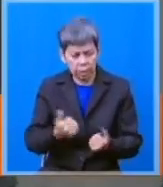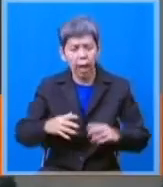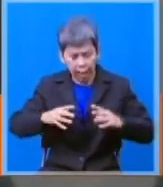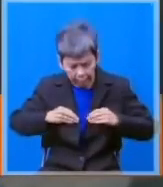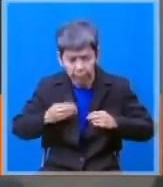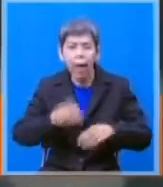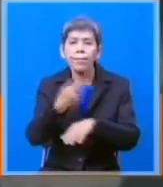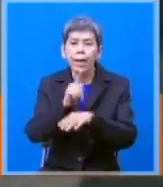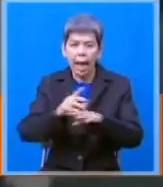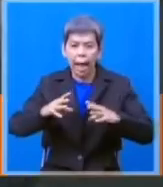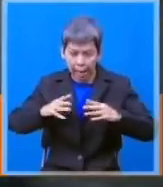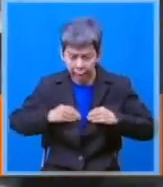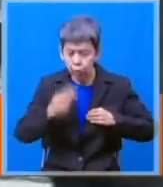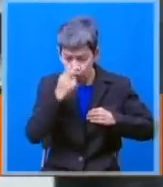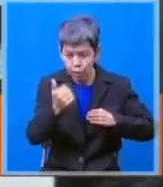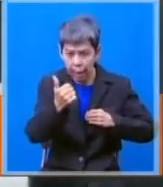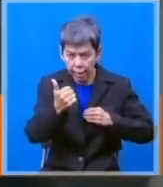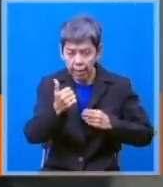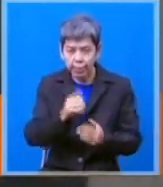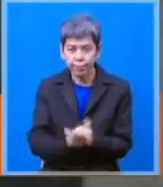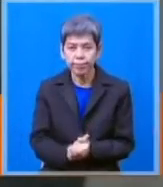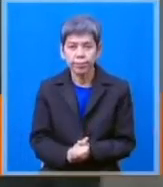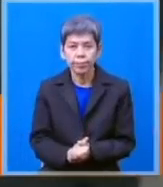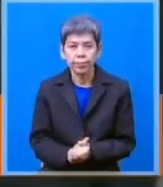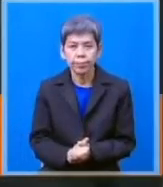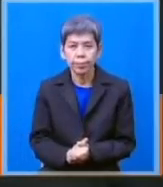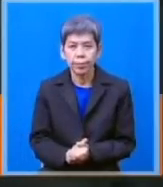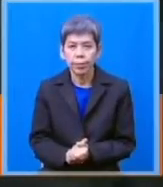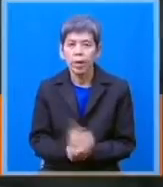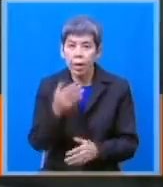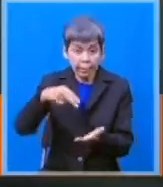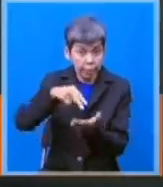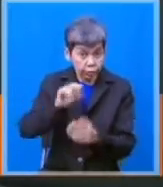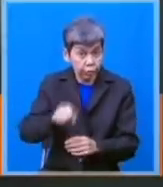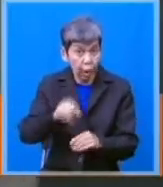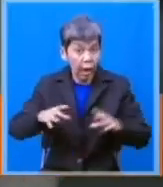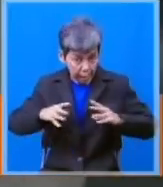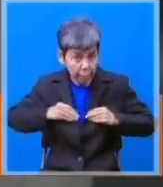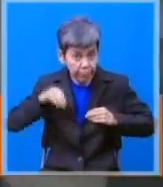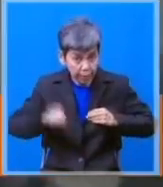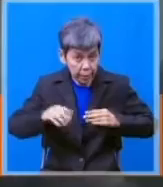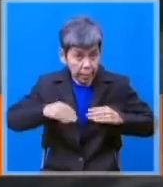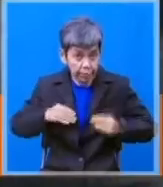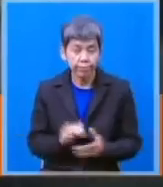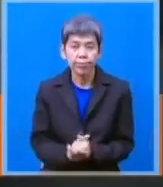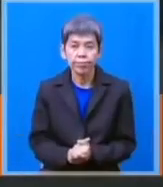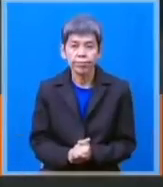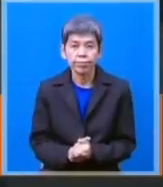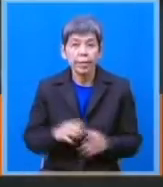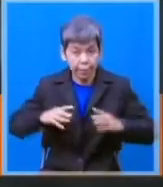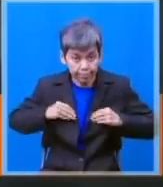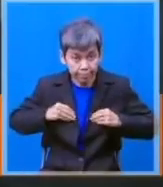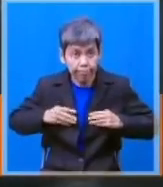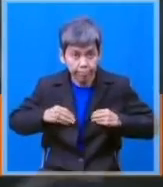านจะรับมาตรวจสอบแล้วก็พิจารณาดำเนินการนะครับท่านมุกดายืนยันเห็นชอบนะครับเห็นด้วย